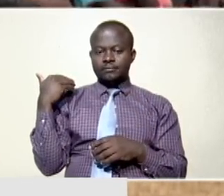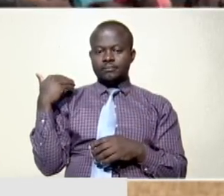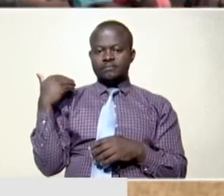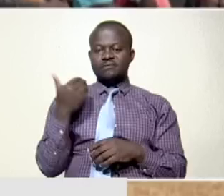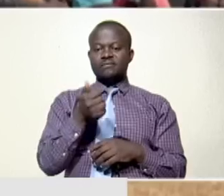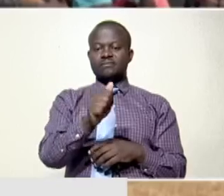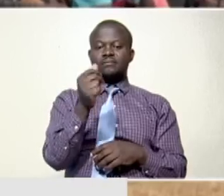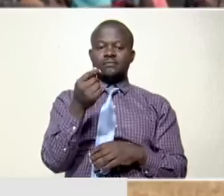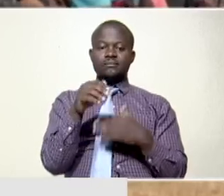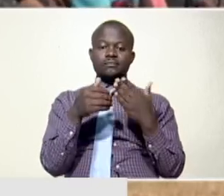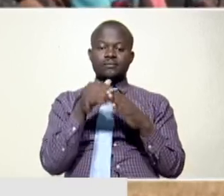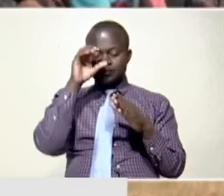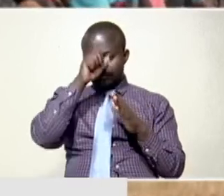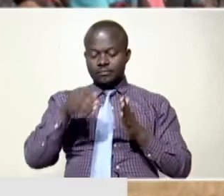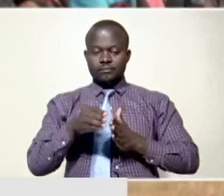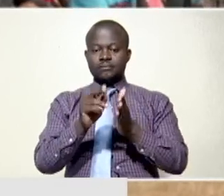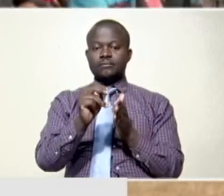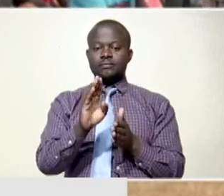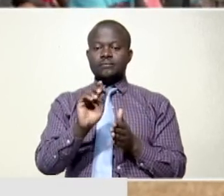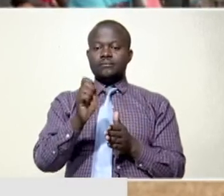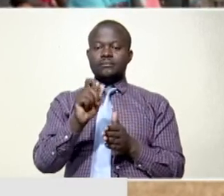ayo ngayo yari kubura mu muhanda wa Nyabiteke